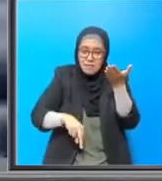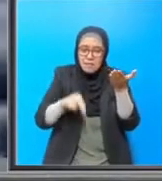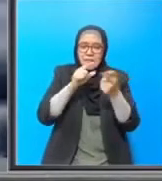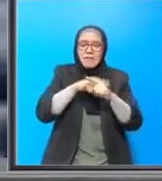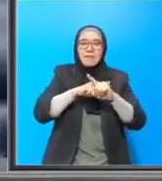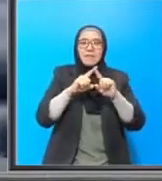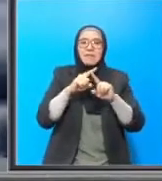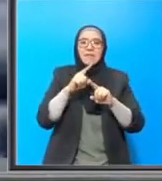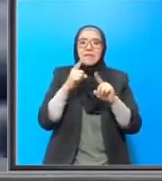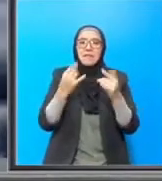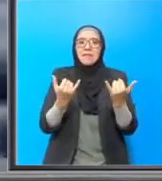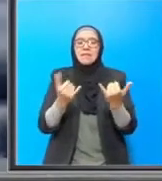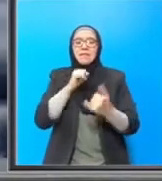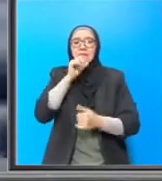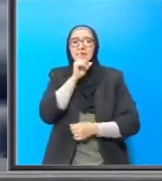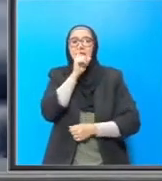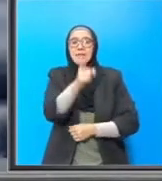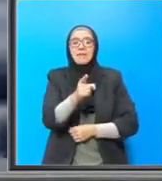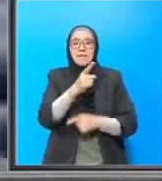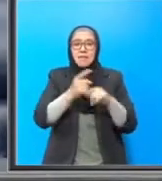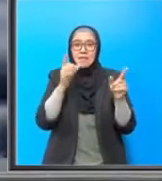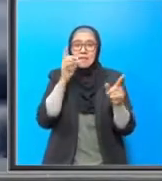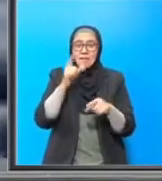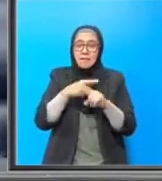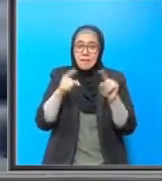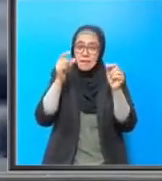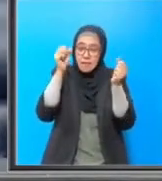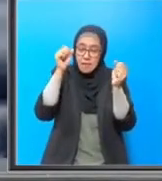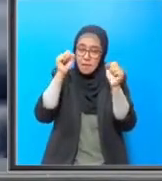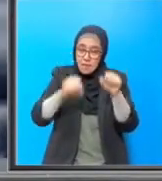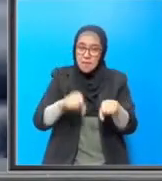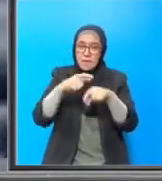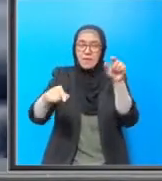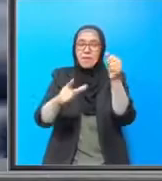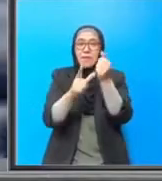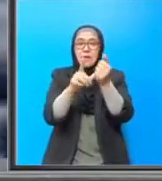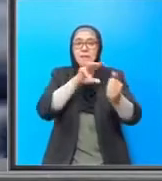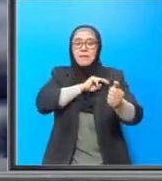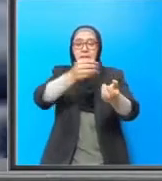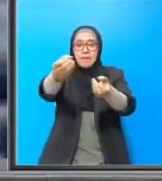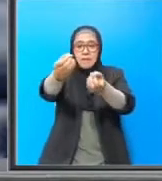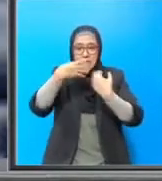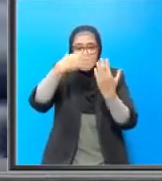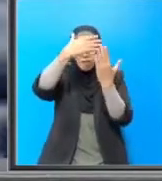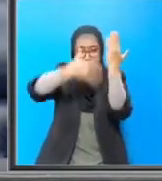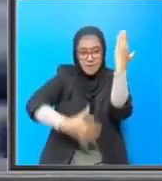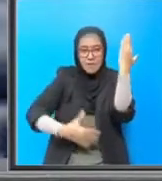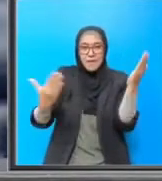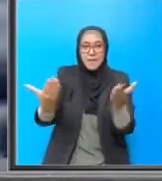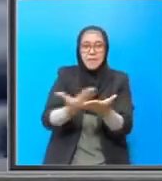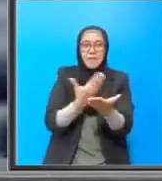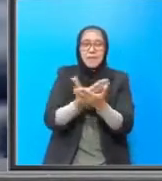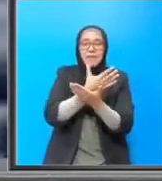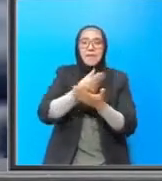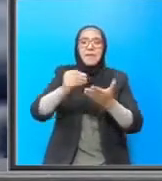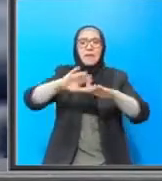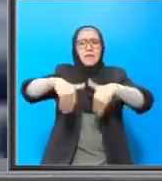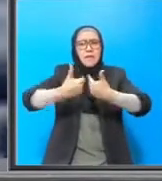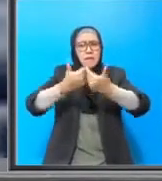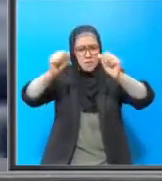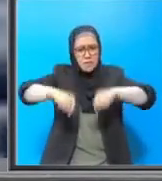Saya minta kalau Boleh jumpa menteri ya Bagi saudara yang segini dan juga Jelaskan bagaimana kita boleh mempertingkatkan kado